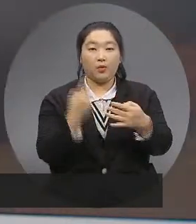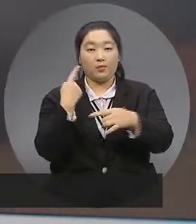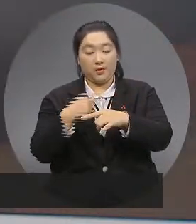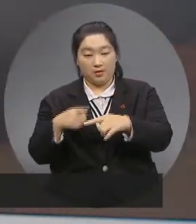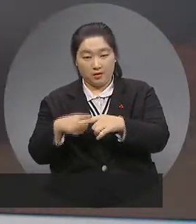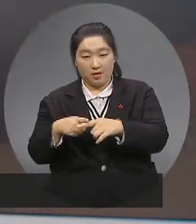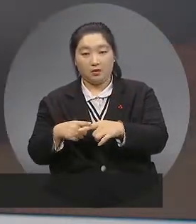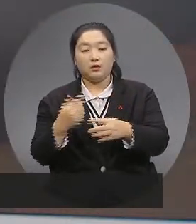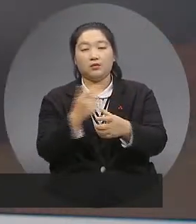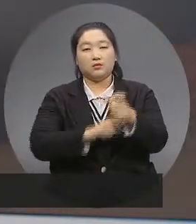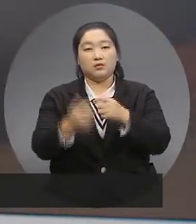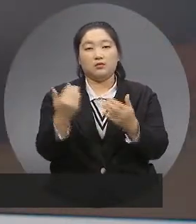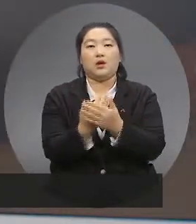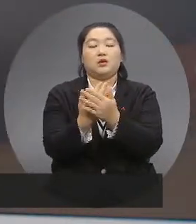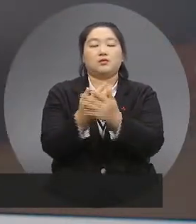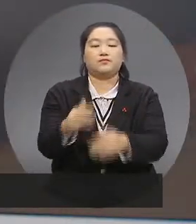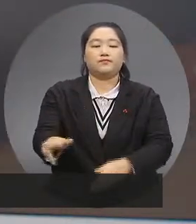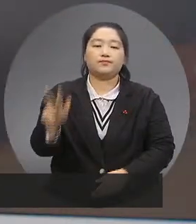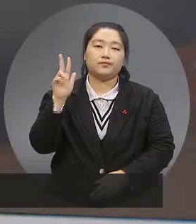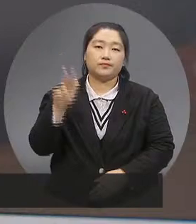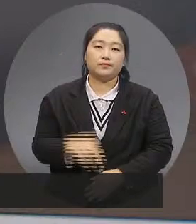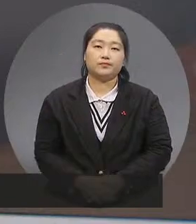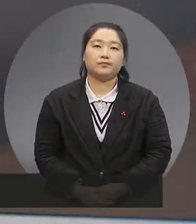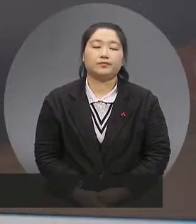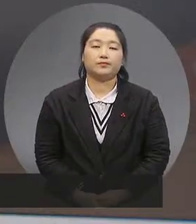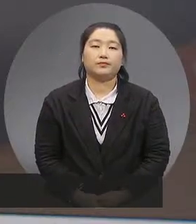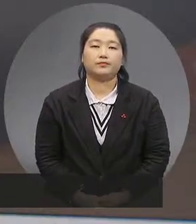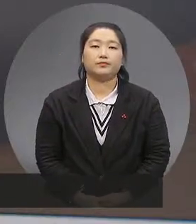자치단체를 다짐했습니다. 이승준 기자입니다.